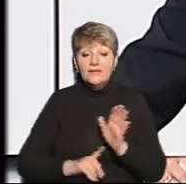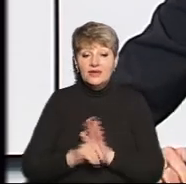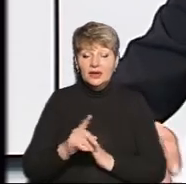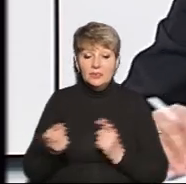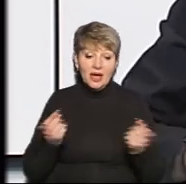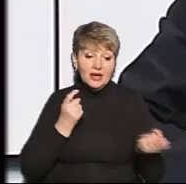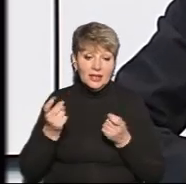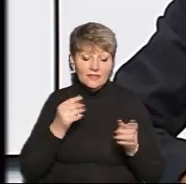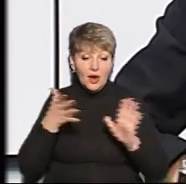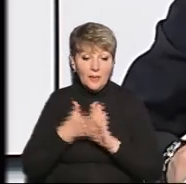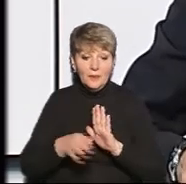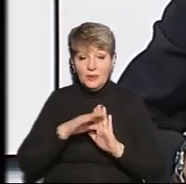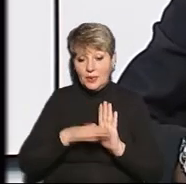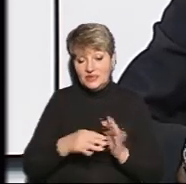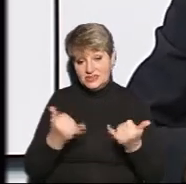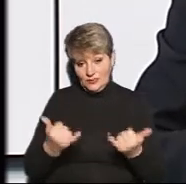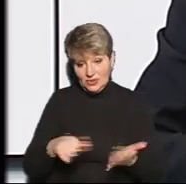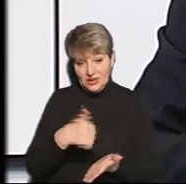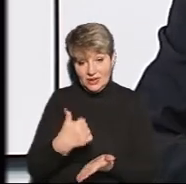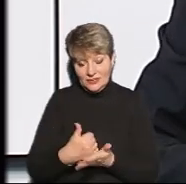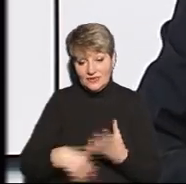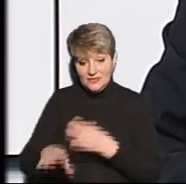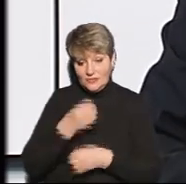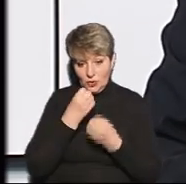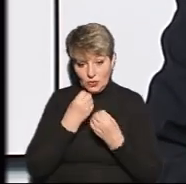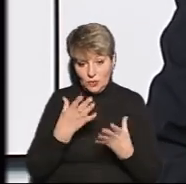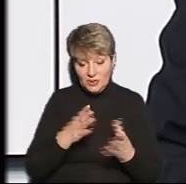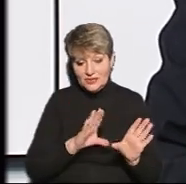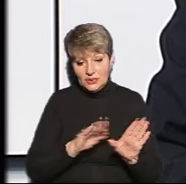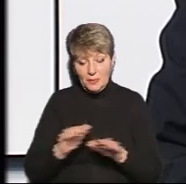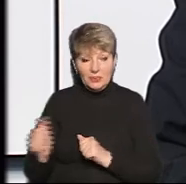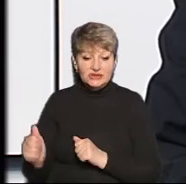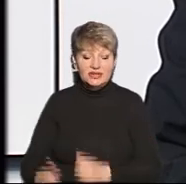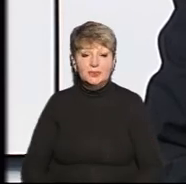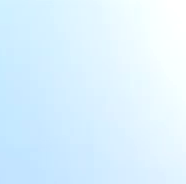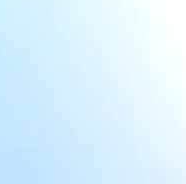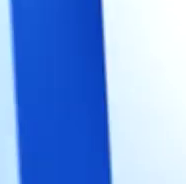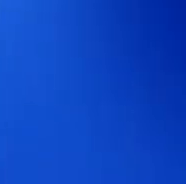була інформаційно-аналітична програма. Сьогодні головне. Ну, все добре. До побачення.